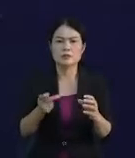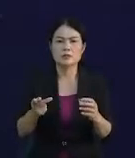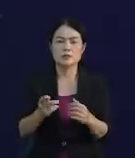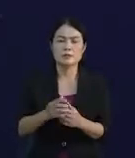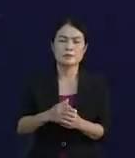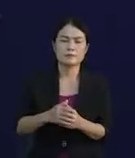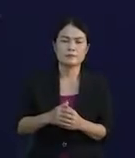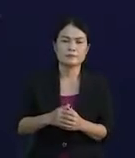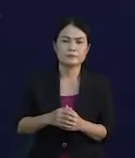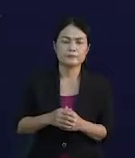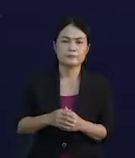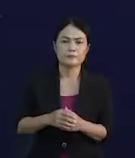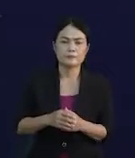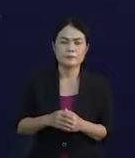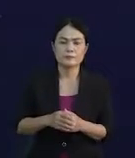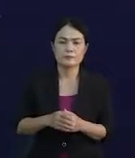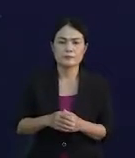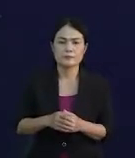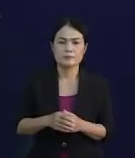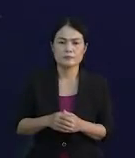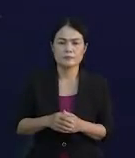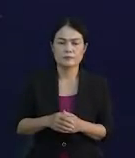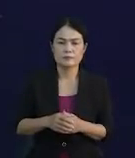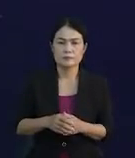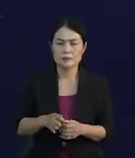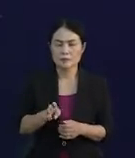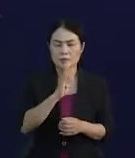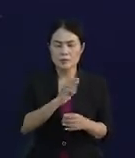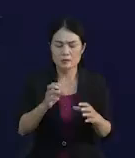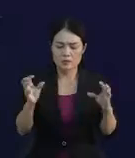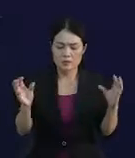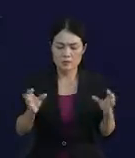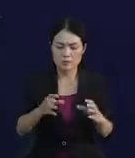khnìa. Cống chlúa.